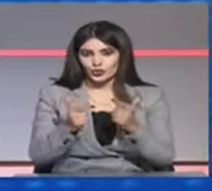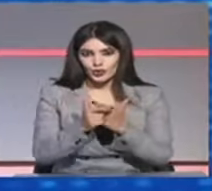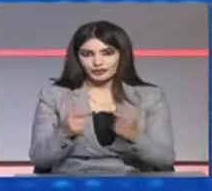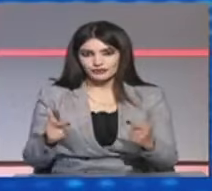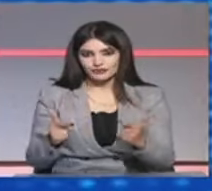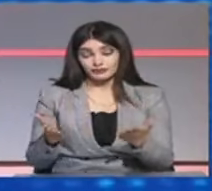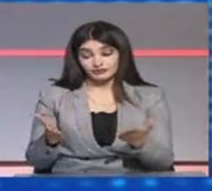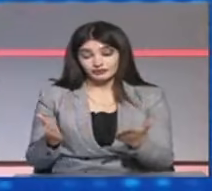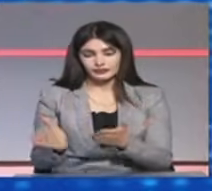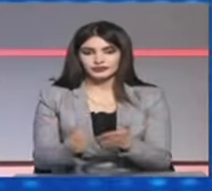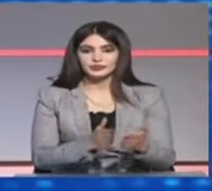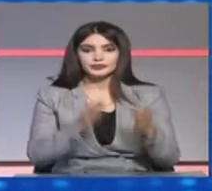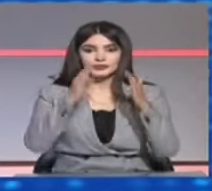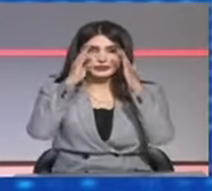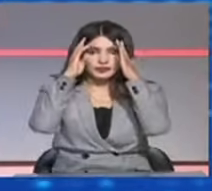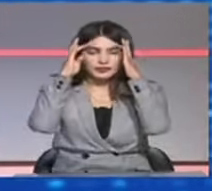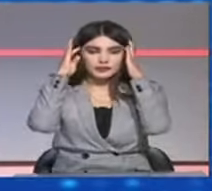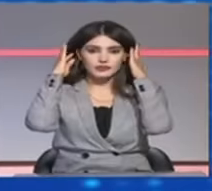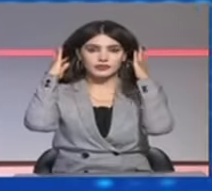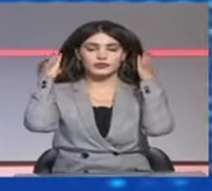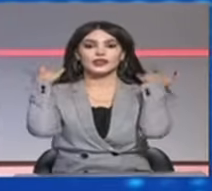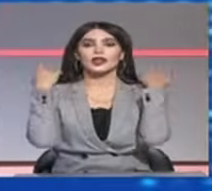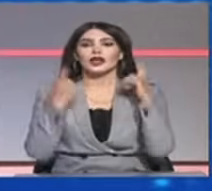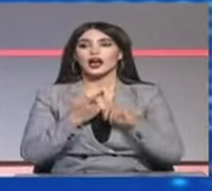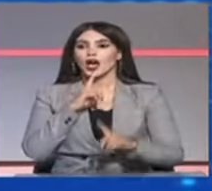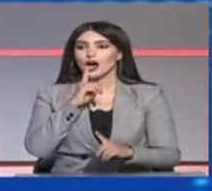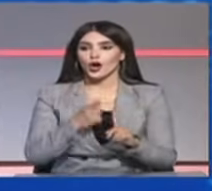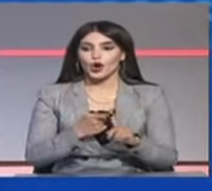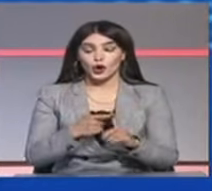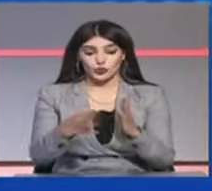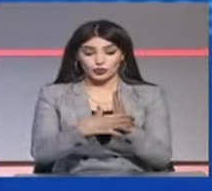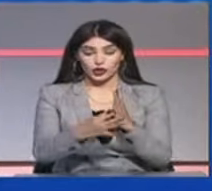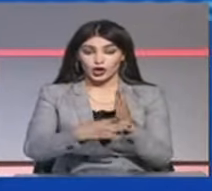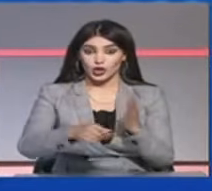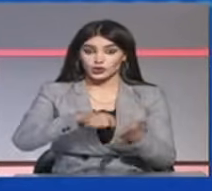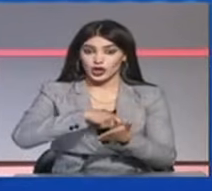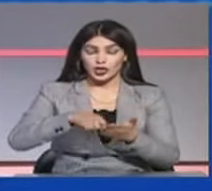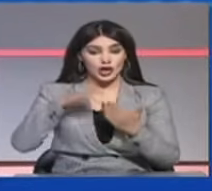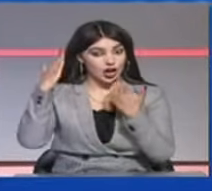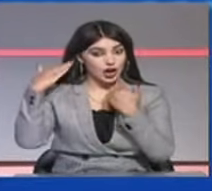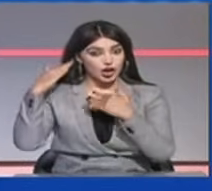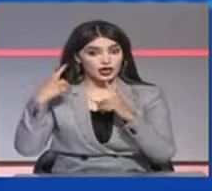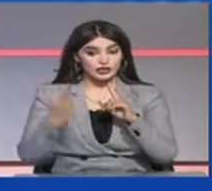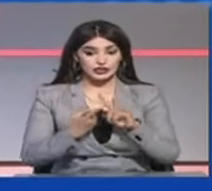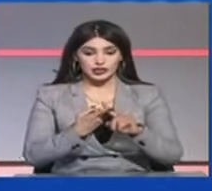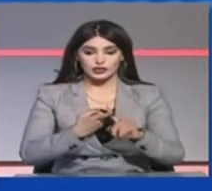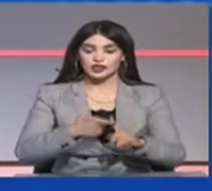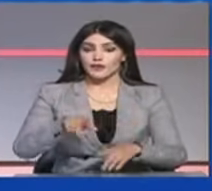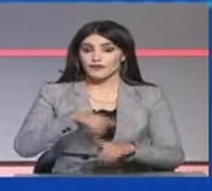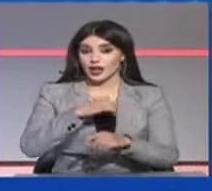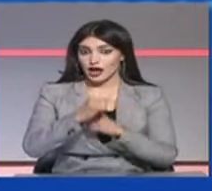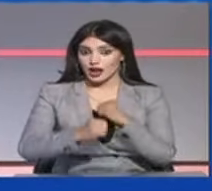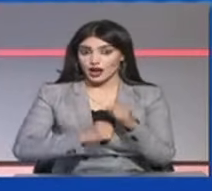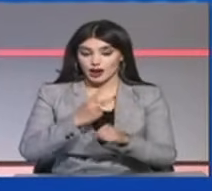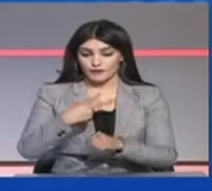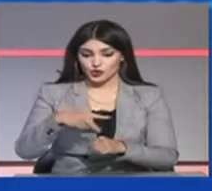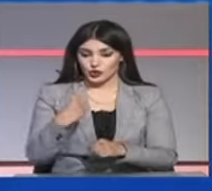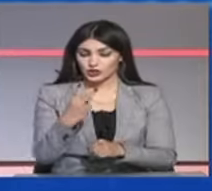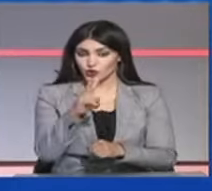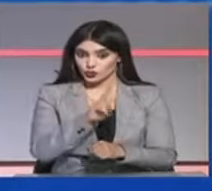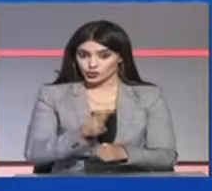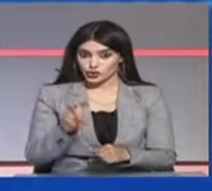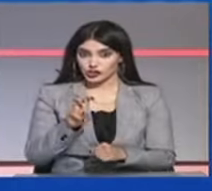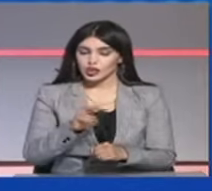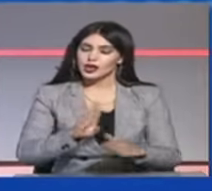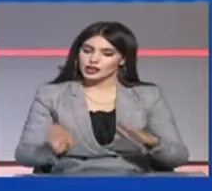مع اقتراب موعد سداد عدد من القروض الخارجيه المتعهد ب خلاص ها في سنه احدى وعشرين والفين